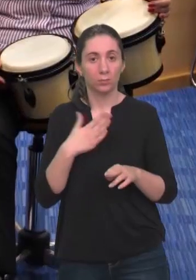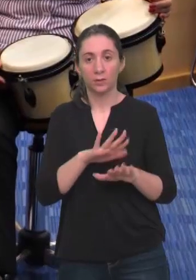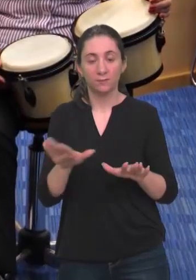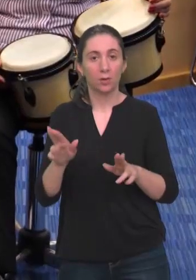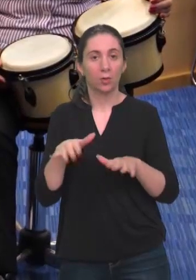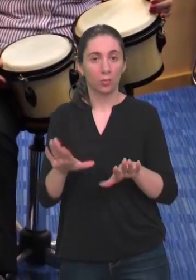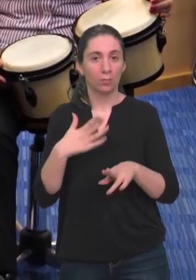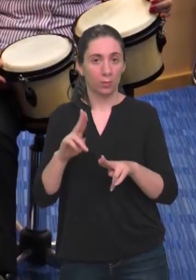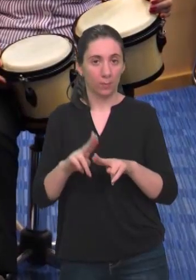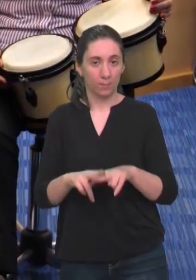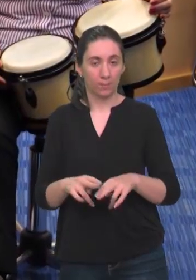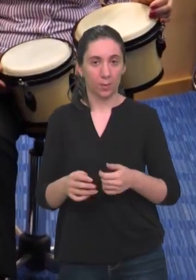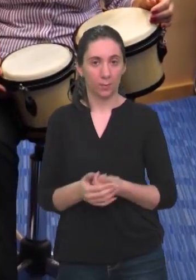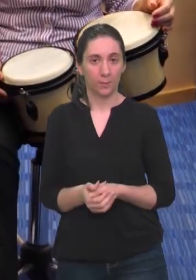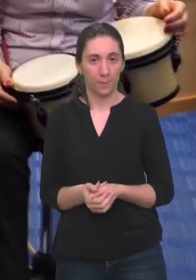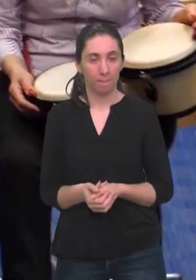ljudi.